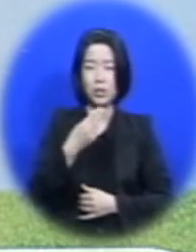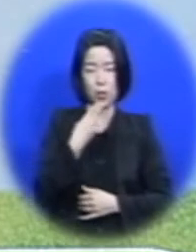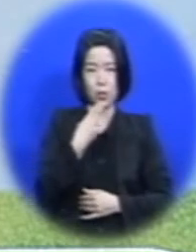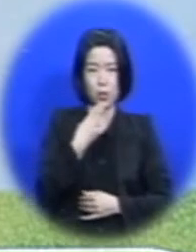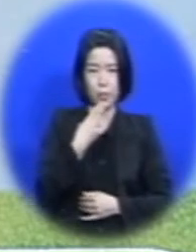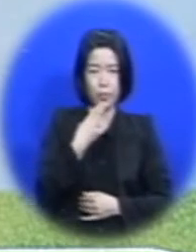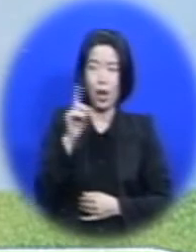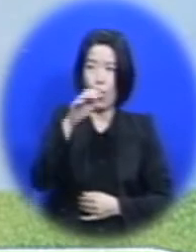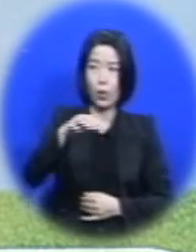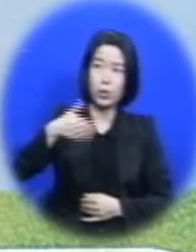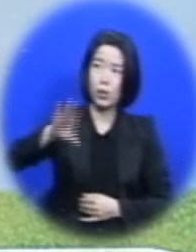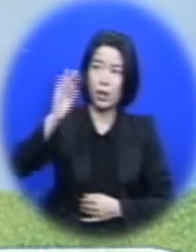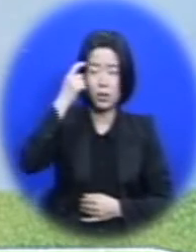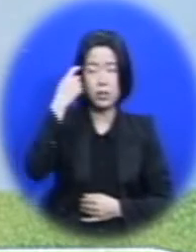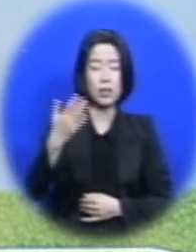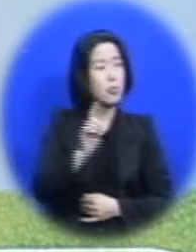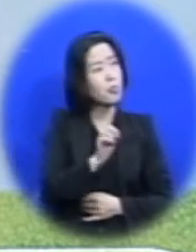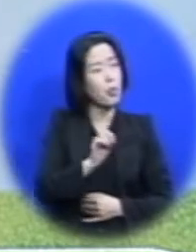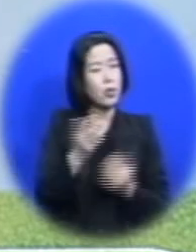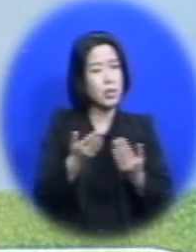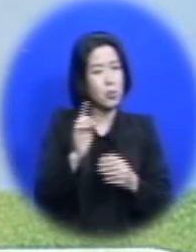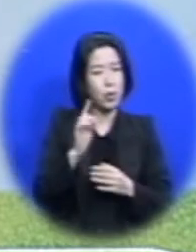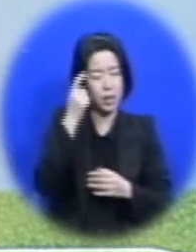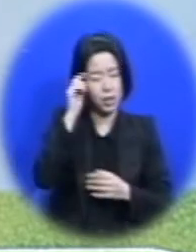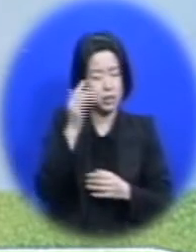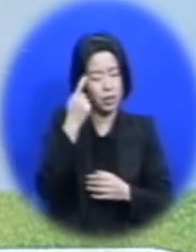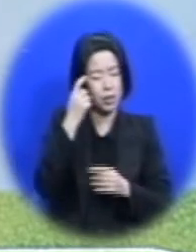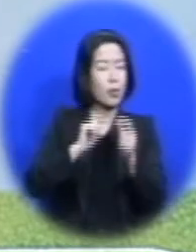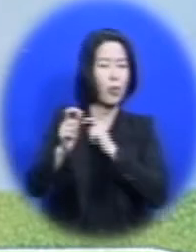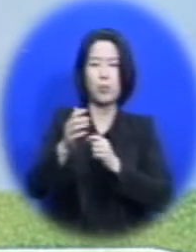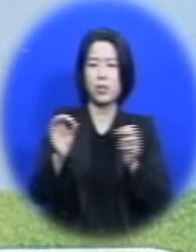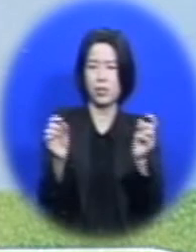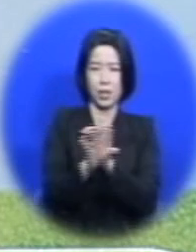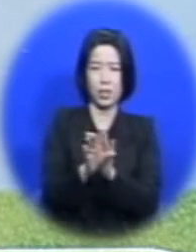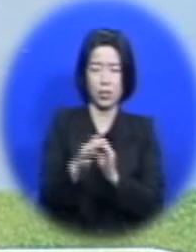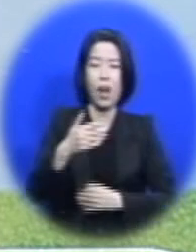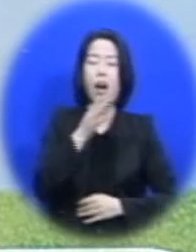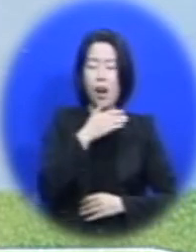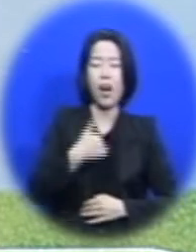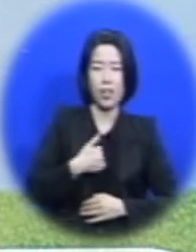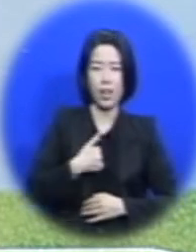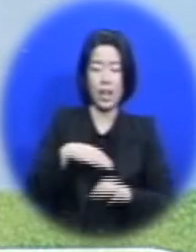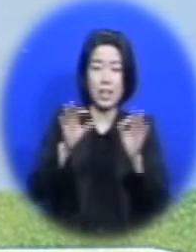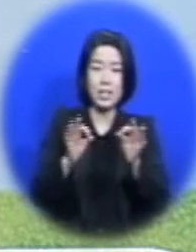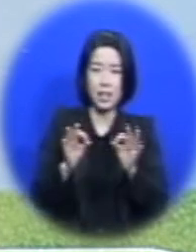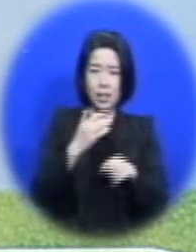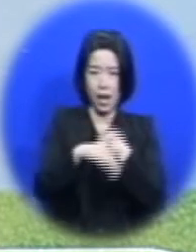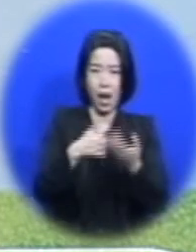어디로 가야 되지 뭐 해야 될지 고민도 안된다는거 그래서 아내에게 이제는